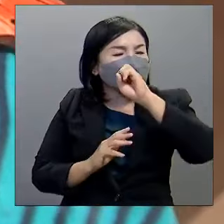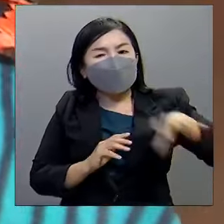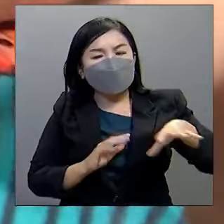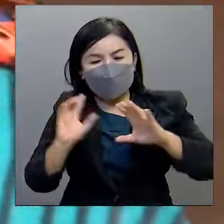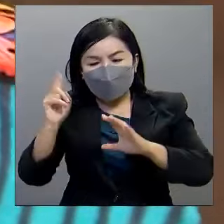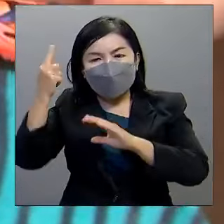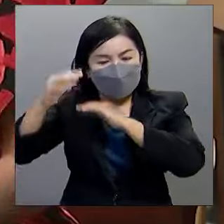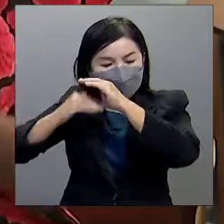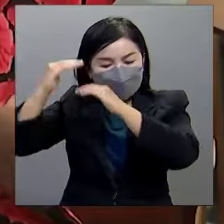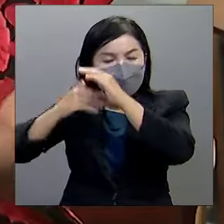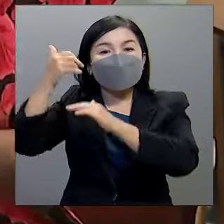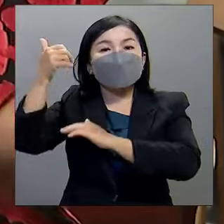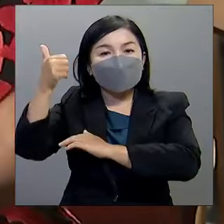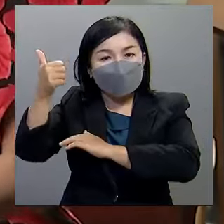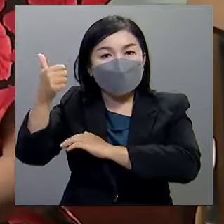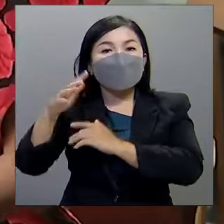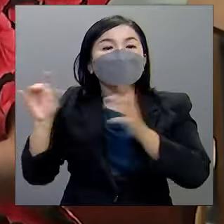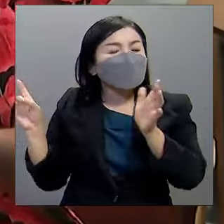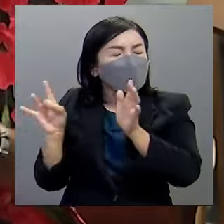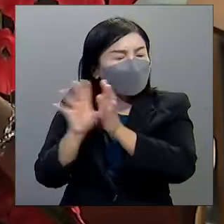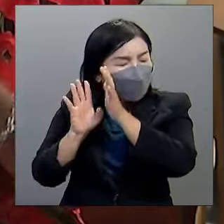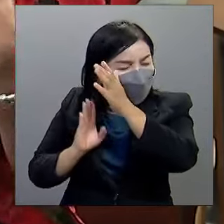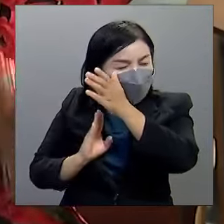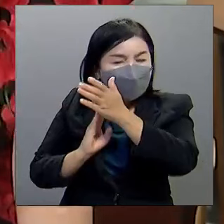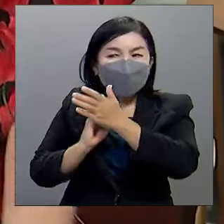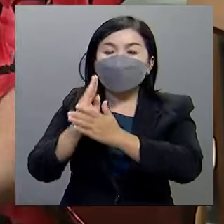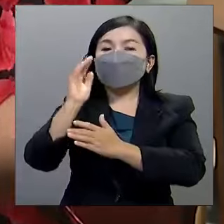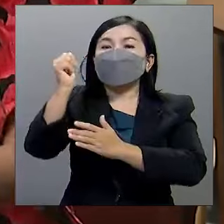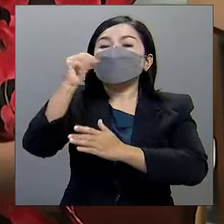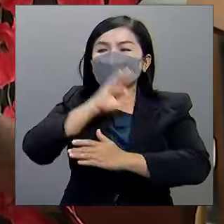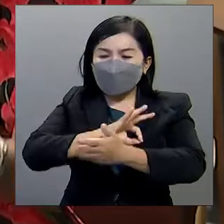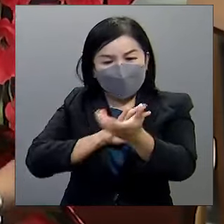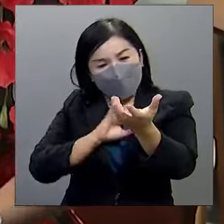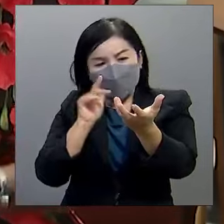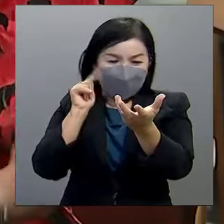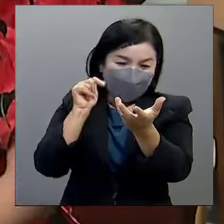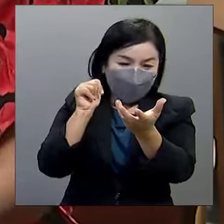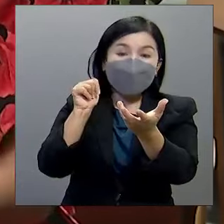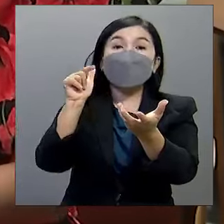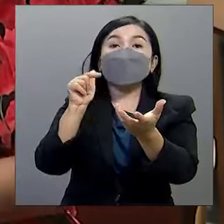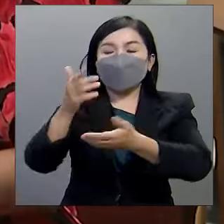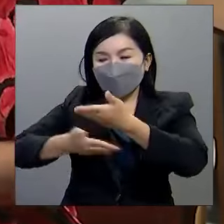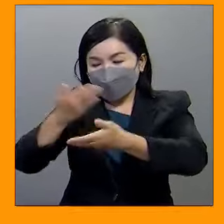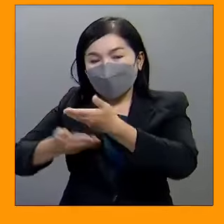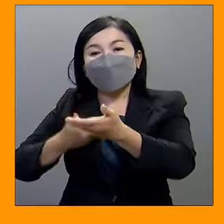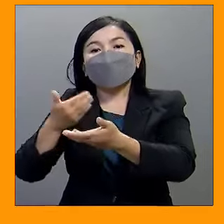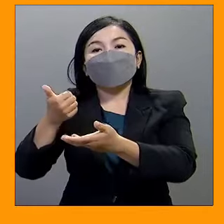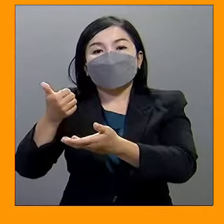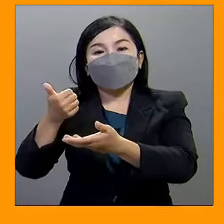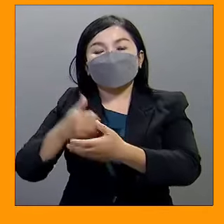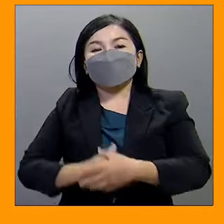ำให้มันดีกว่าอันเก่าอะไรเงี้ยค่ะจนเราพอใจอ่ะเราถึงจะแบบกล้าที่จะมาให้สนับสนุนกัน